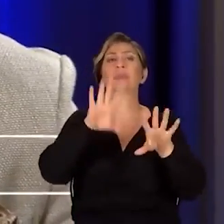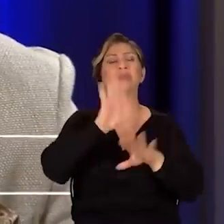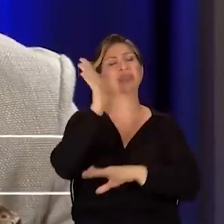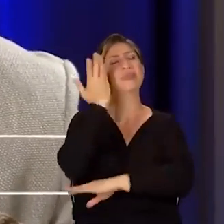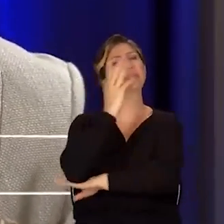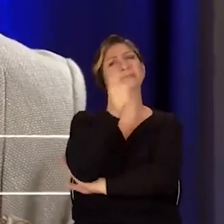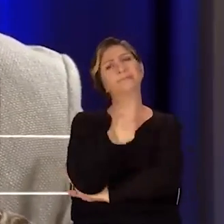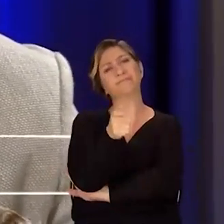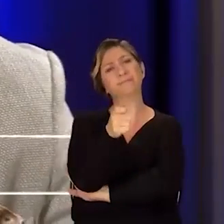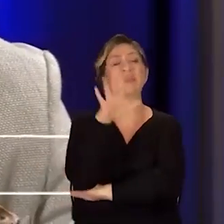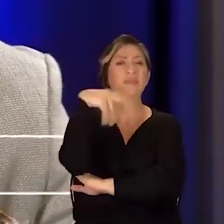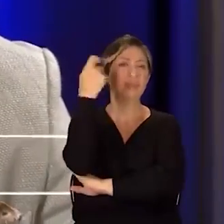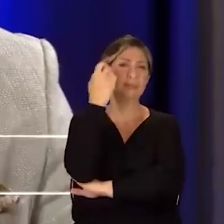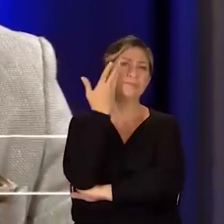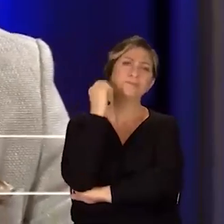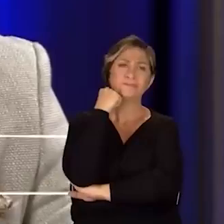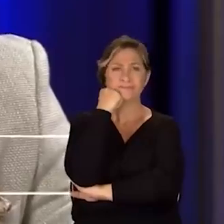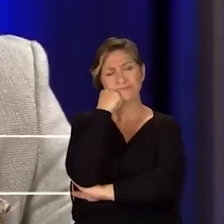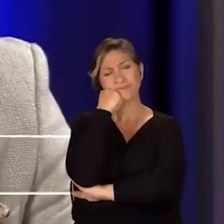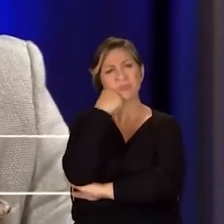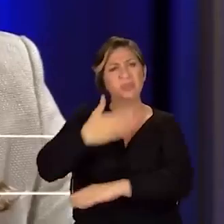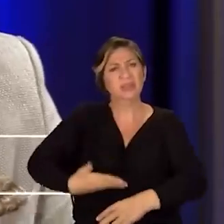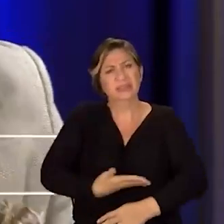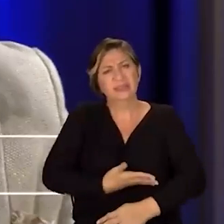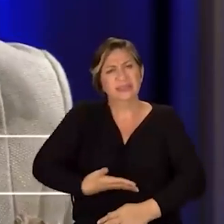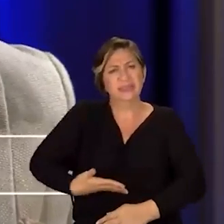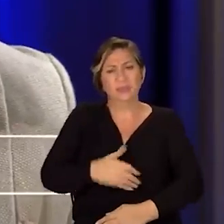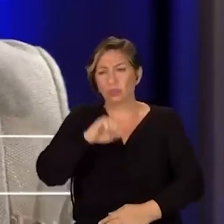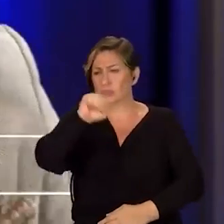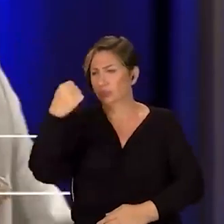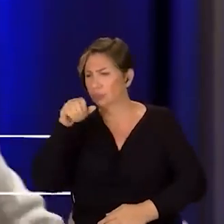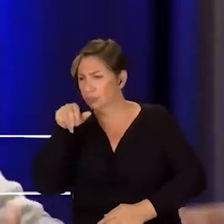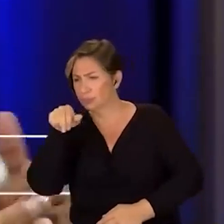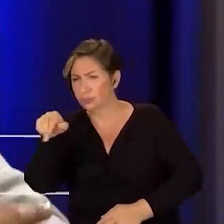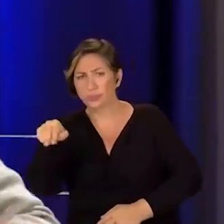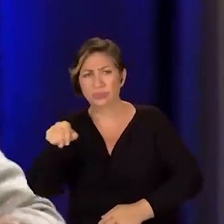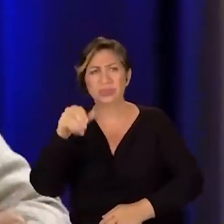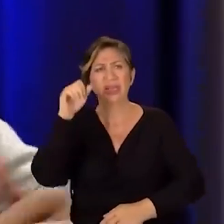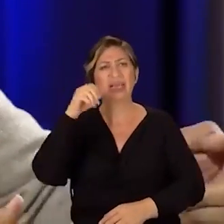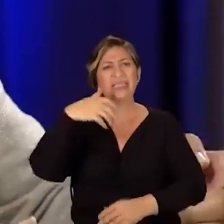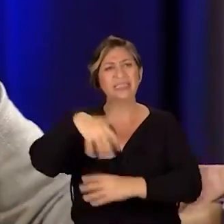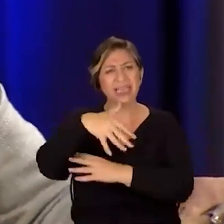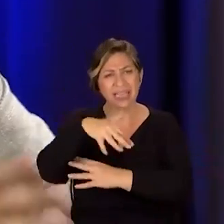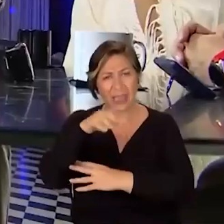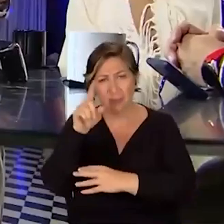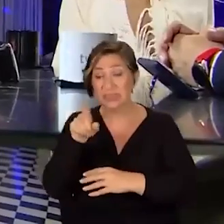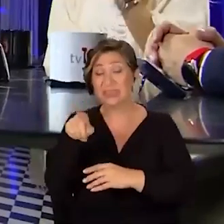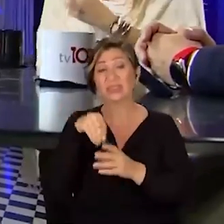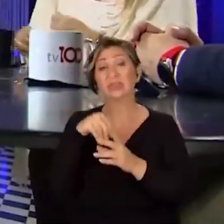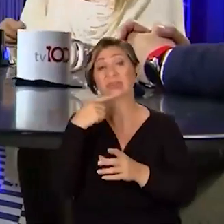televizyon seyrediyorsunuz ya da bir film seyrediyorsunuz. Acıktınız, buzdolabına gittiniz. Salata mı canınız çeker? Sizin için